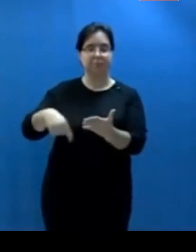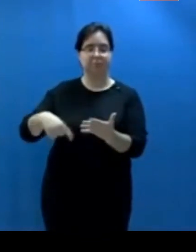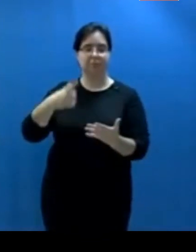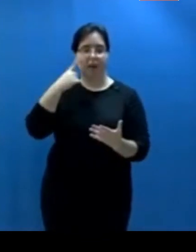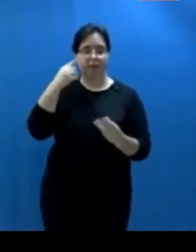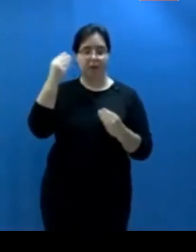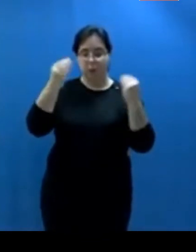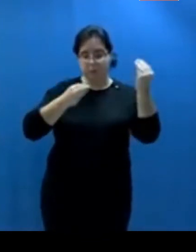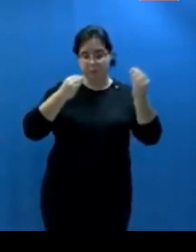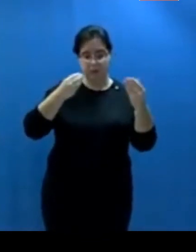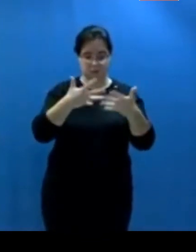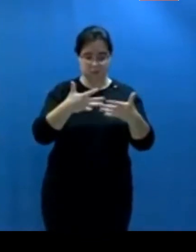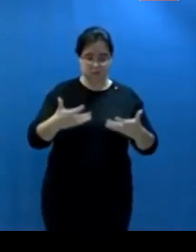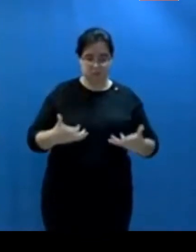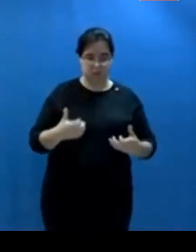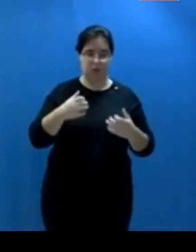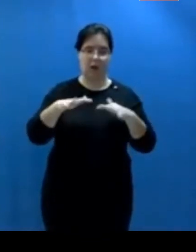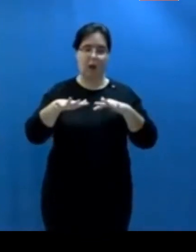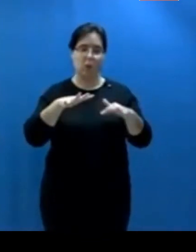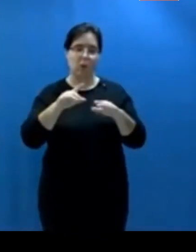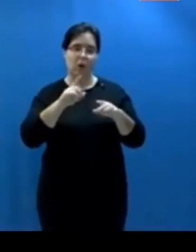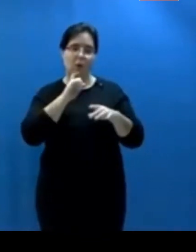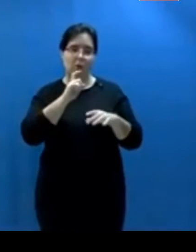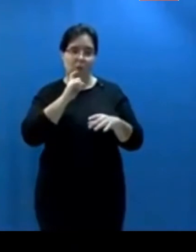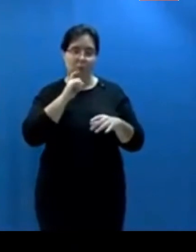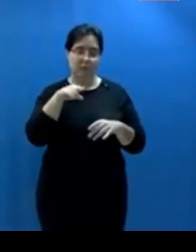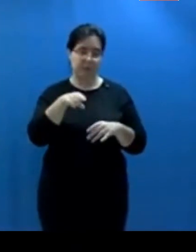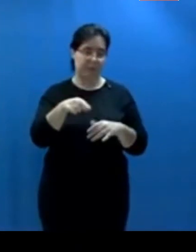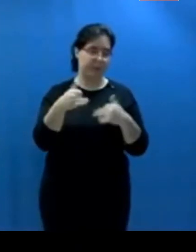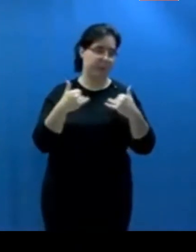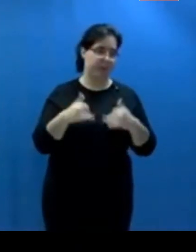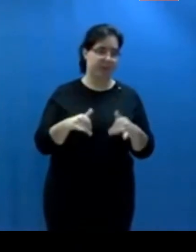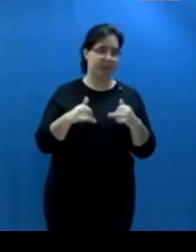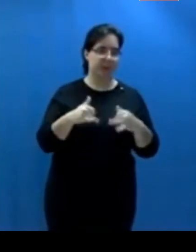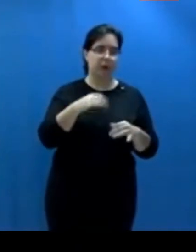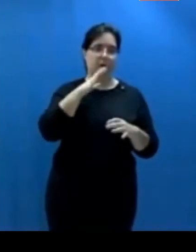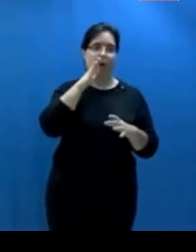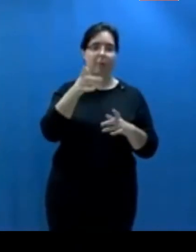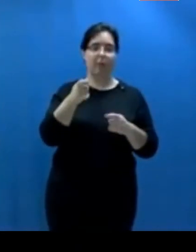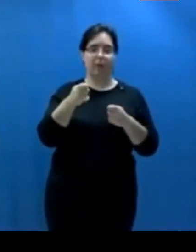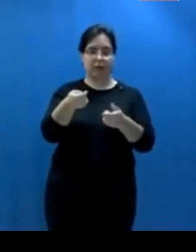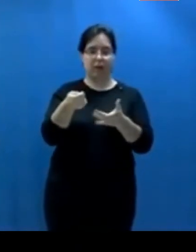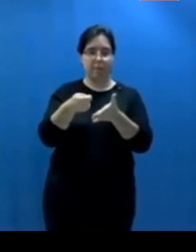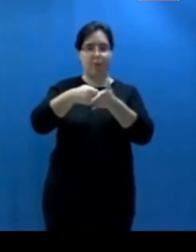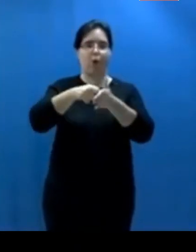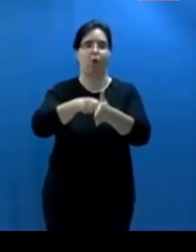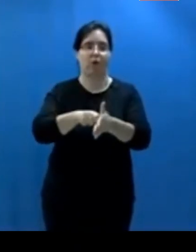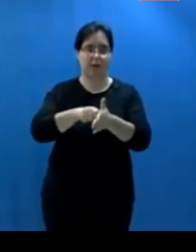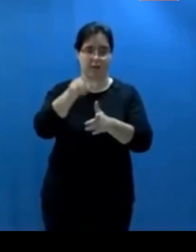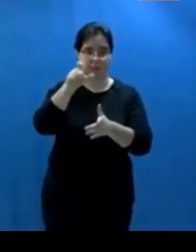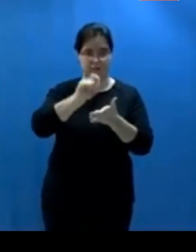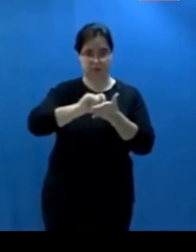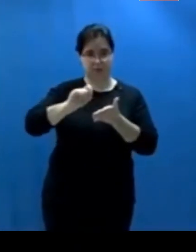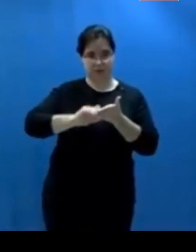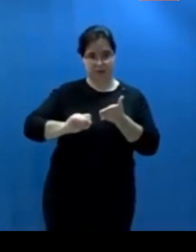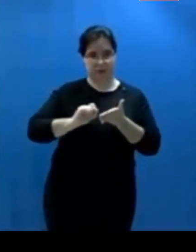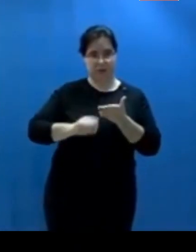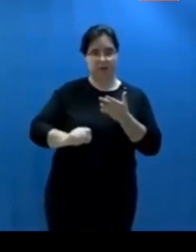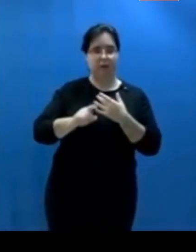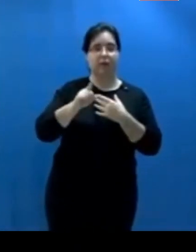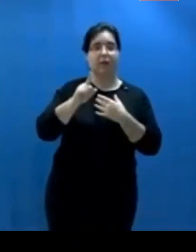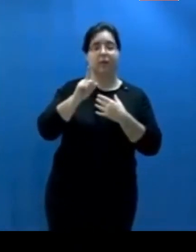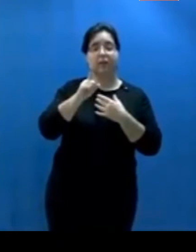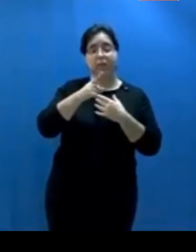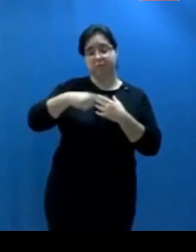com s'hauria d'actuar, es feu un vertigen terrible i per això es va entrar el bloqueo de l'escriptor. I per tant, hem hagut de ser els més